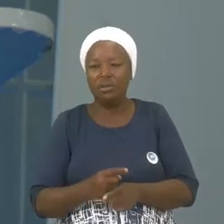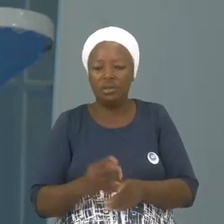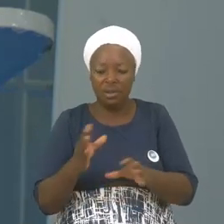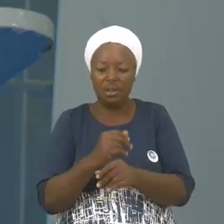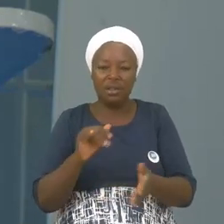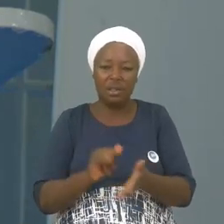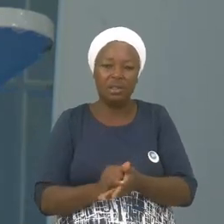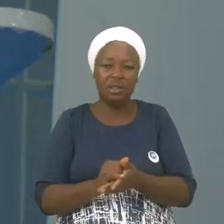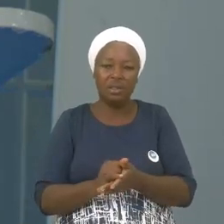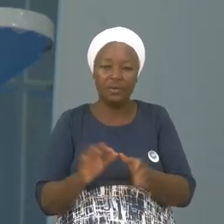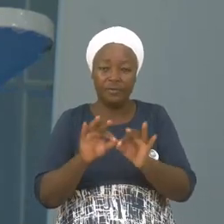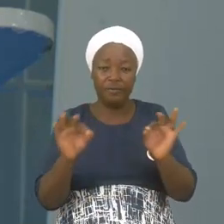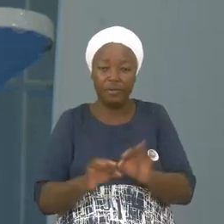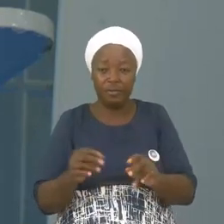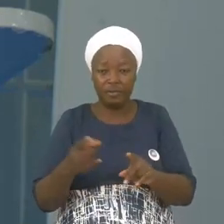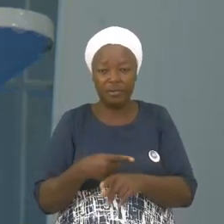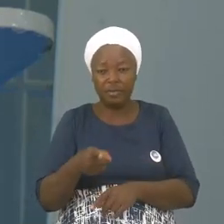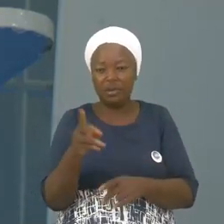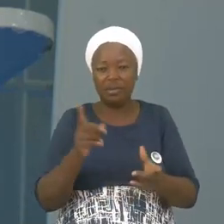Donnez toutes les informations nécessaires